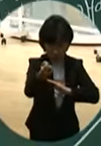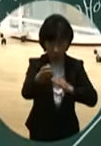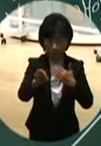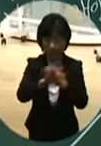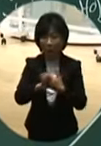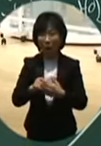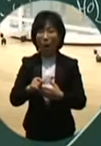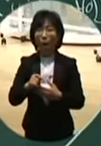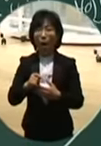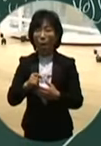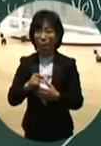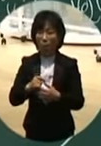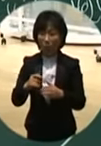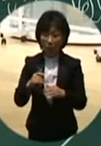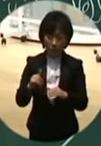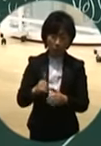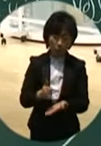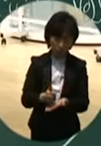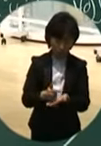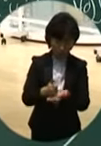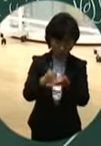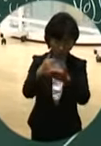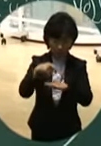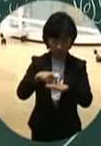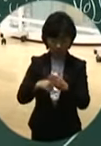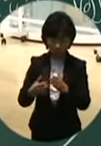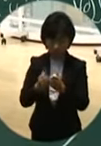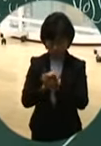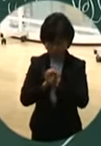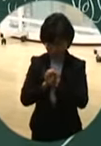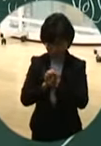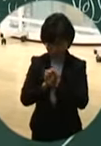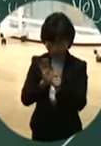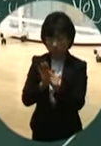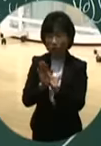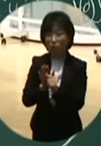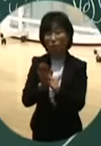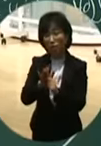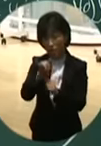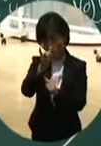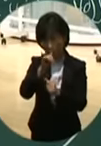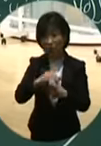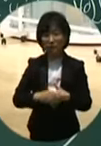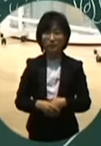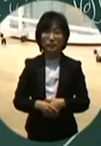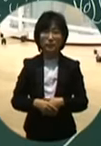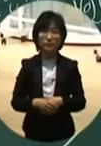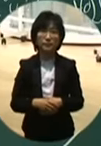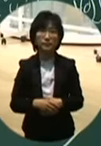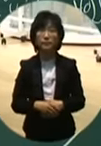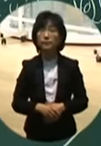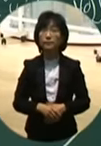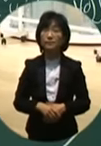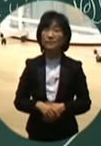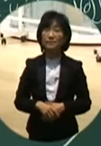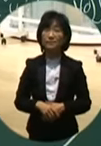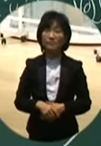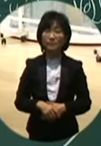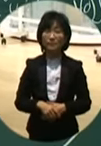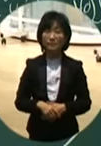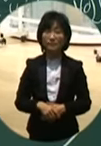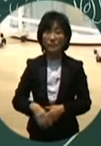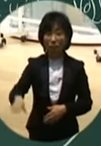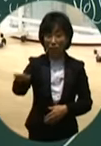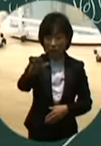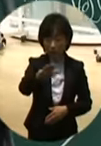마음속으로 기도해요. But then, if you're truly showing evidence, it's because all the church officers, they're people of God, they will pray in their hearts. 오늘 여러분이 붙잡을 첫 번째